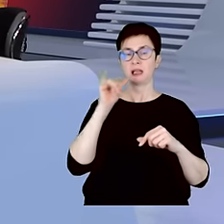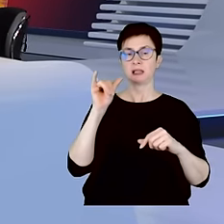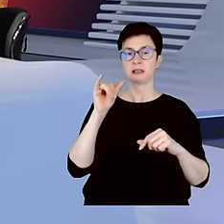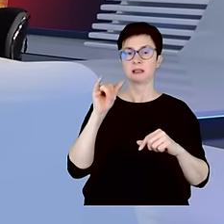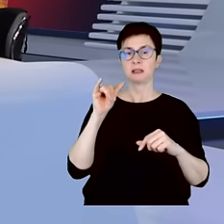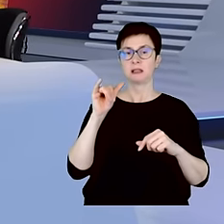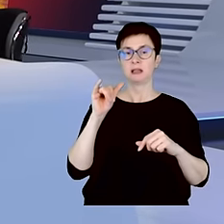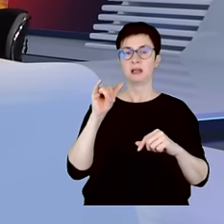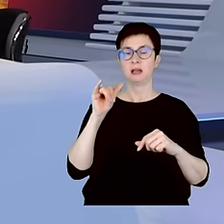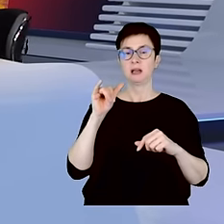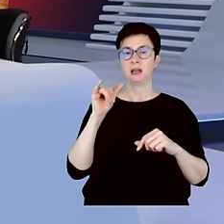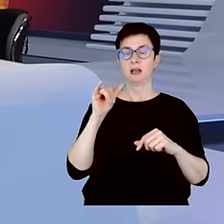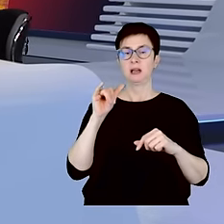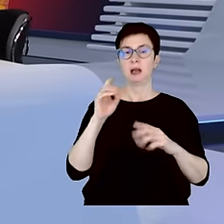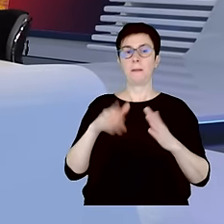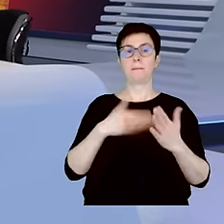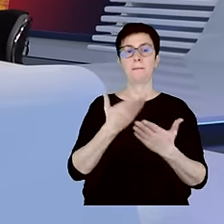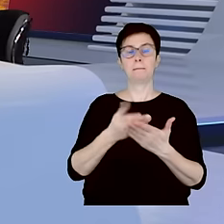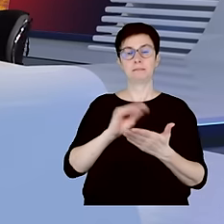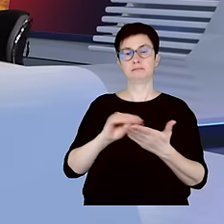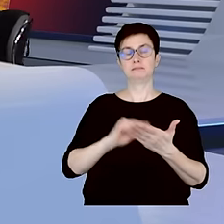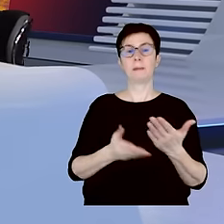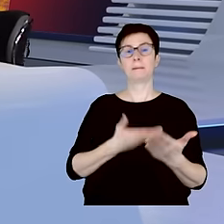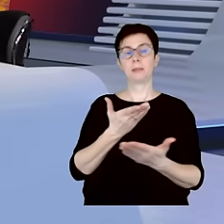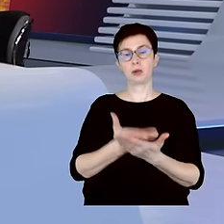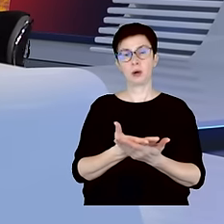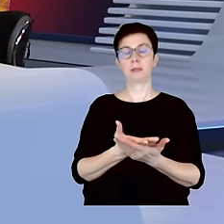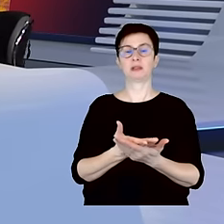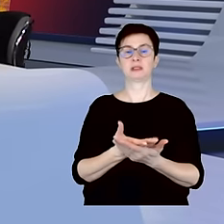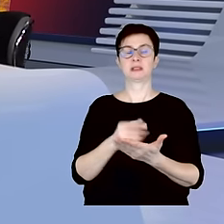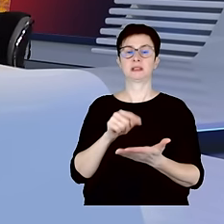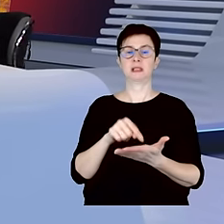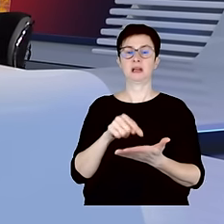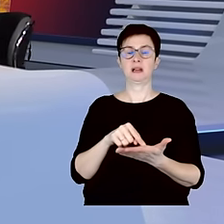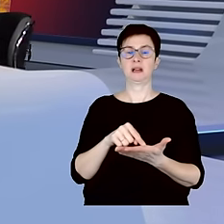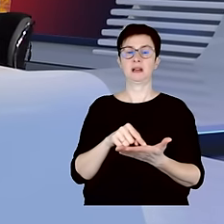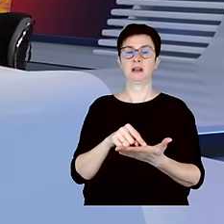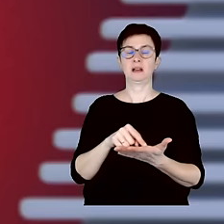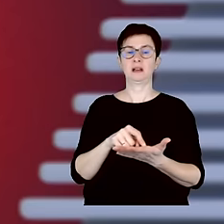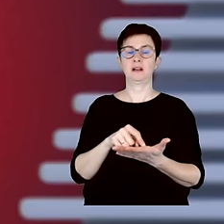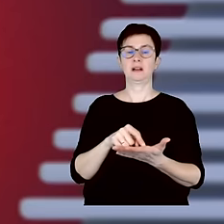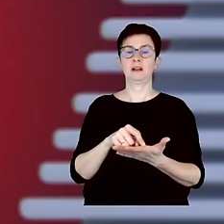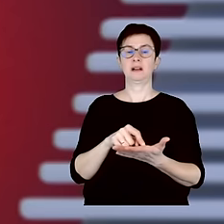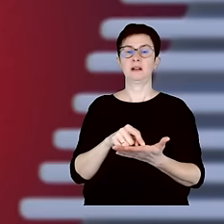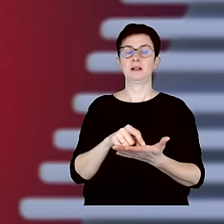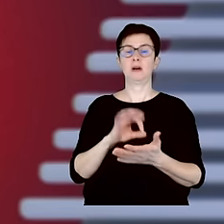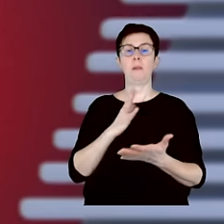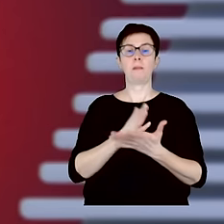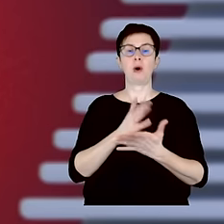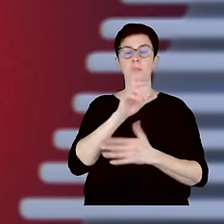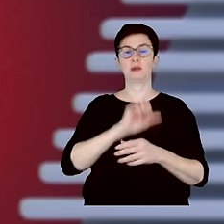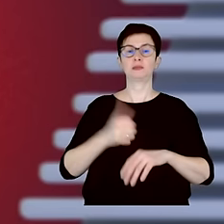z propozycją podjęcia w tej sprawie interwencji humanitarnej wystosował przewodniczący